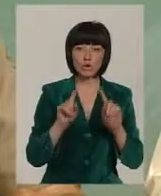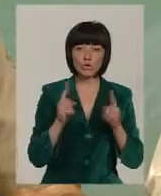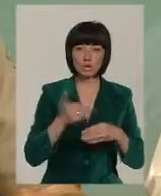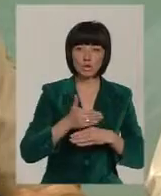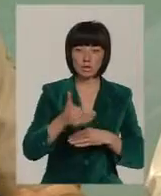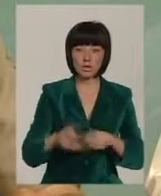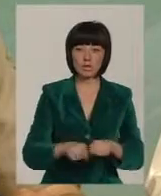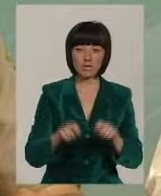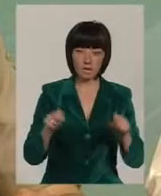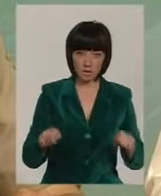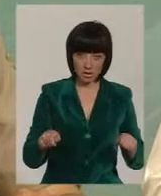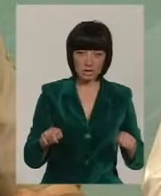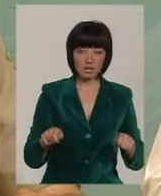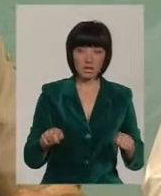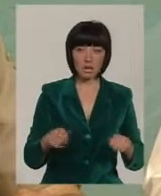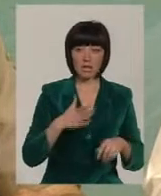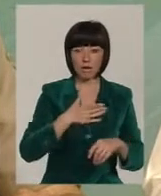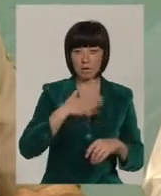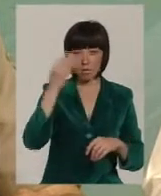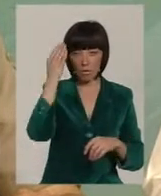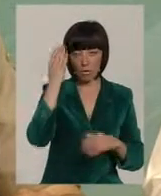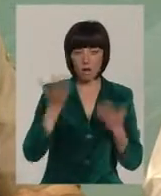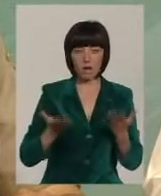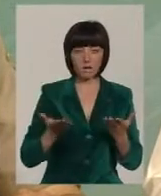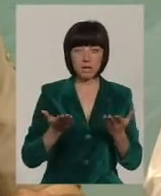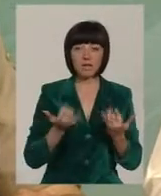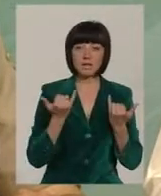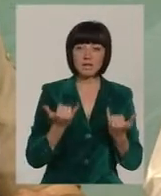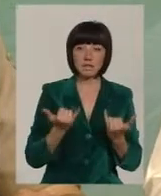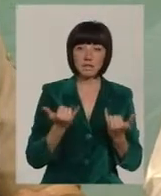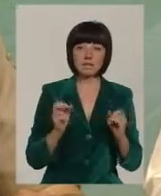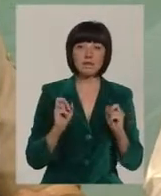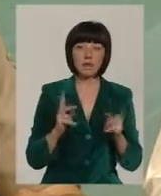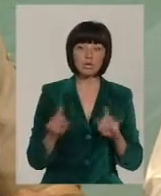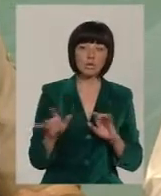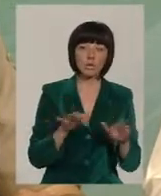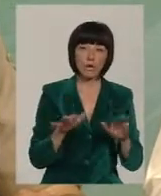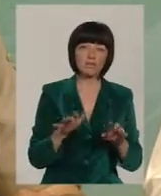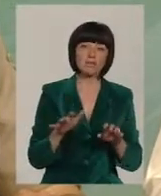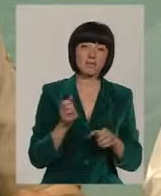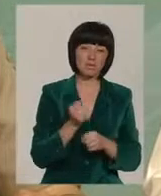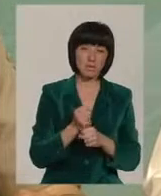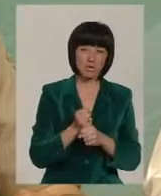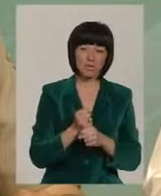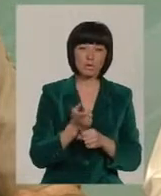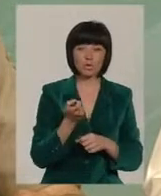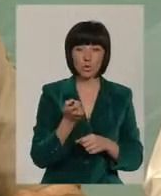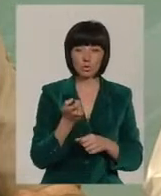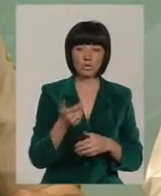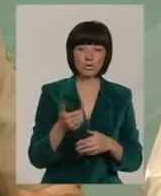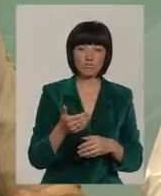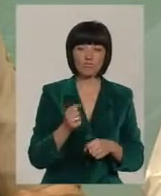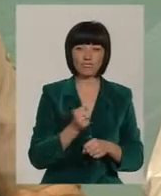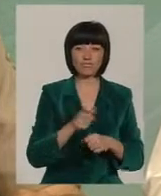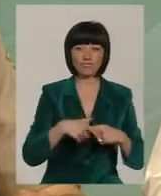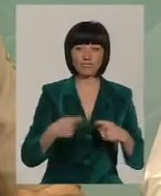запізно відкрилася, так? Це кримінальна справа, як на мій погляд. От. Зараз вона якимось чином рухається, трошки пробуксує, тому що